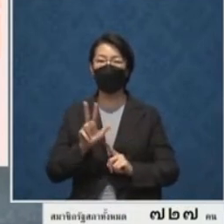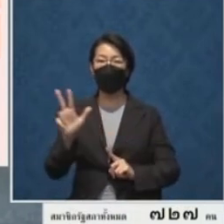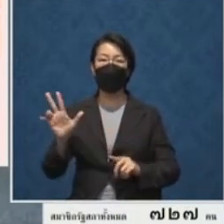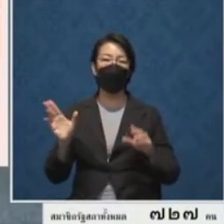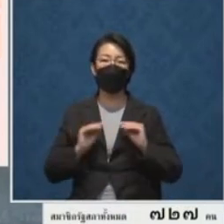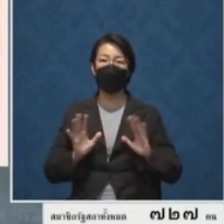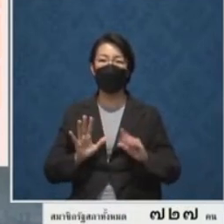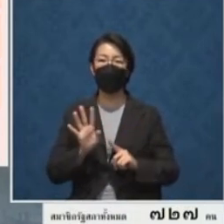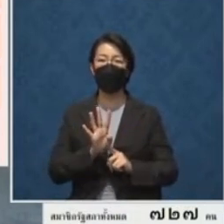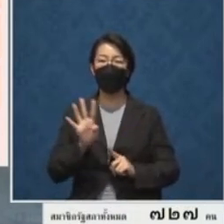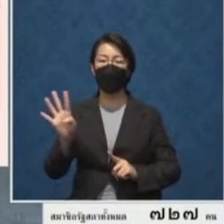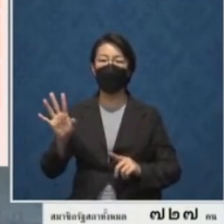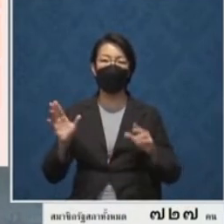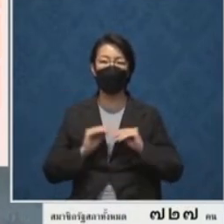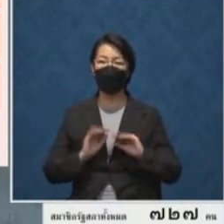ไม่รับหลักการ